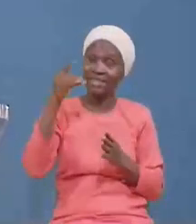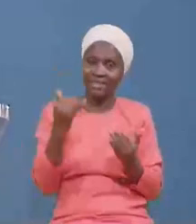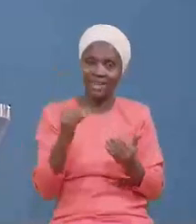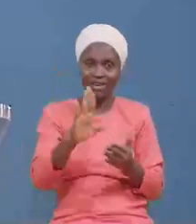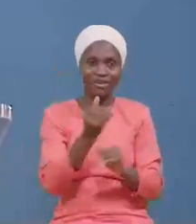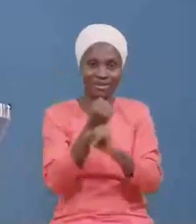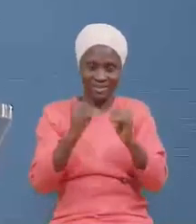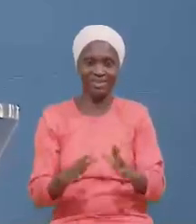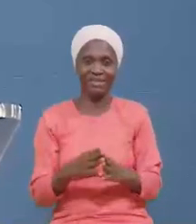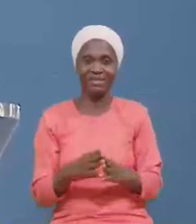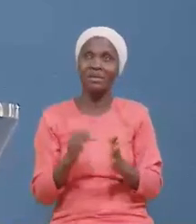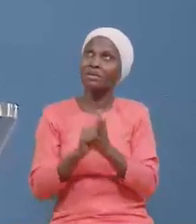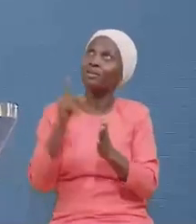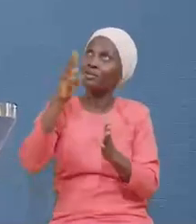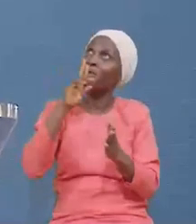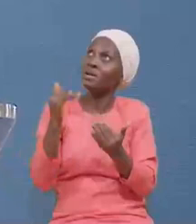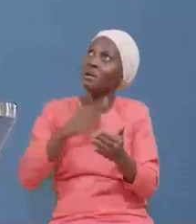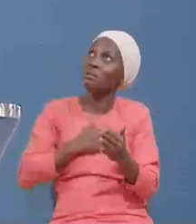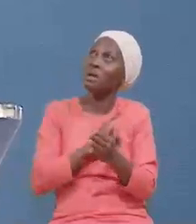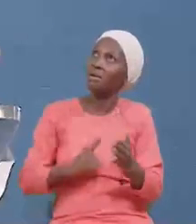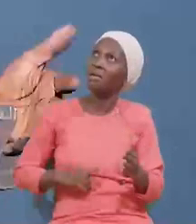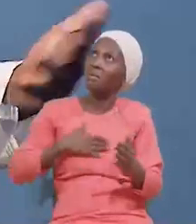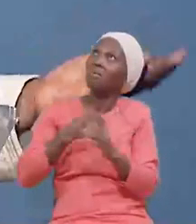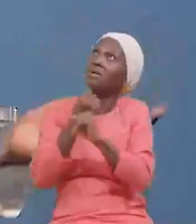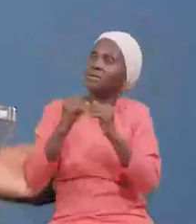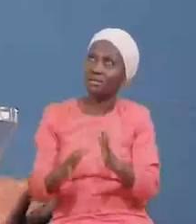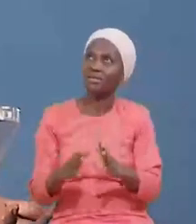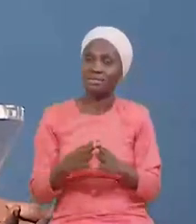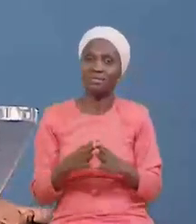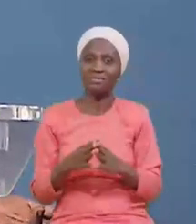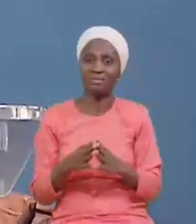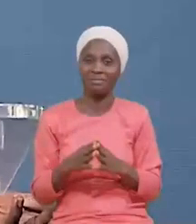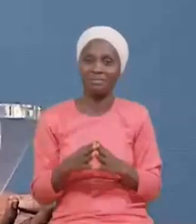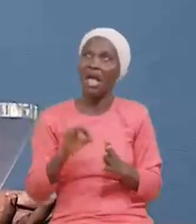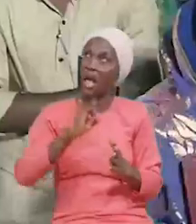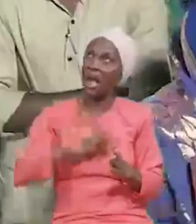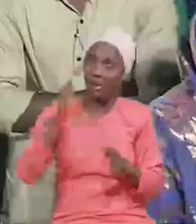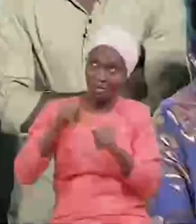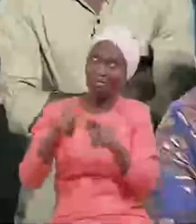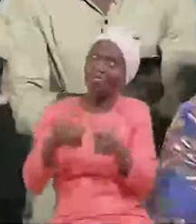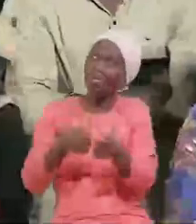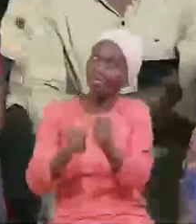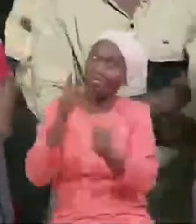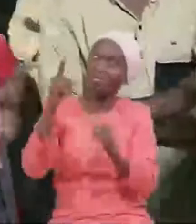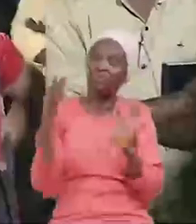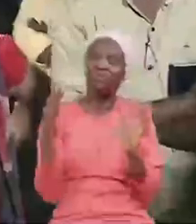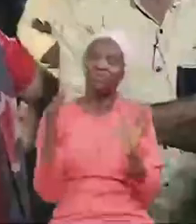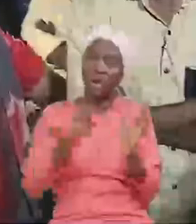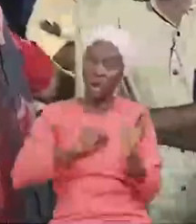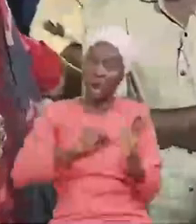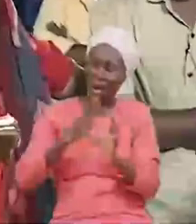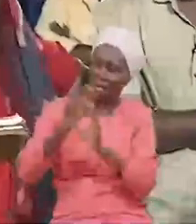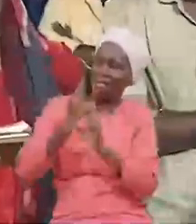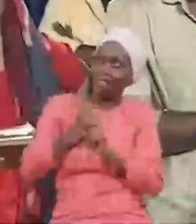Tu es maintenant mon Seigneur. Je vais continuer de te suivre. Je reçois la grâce